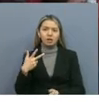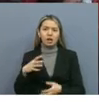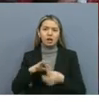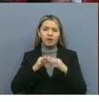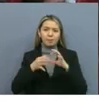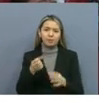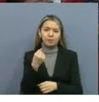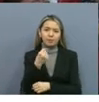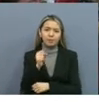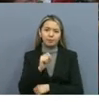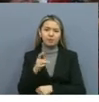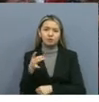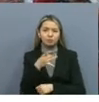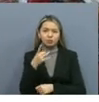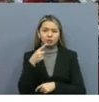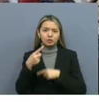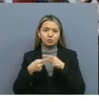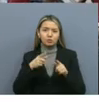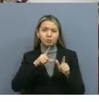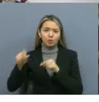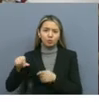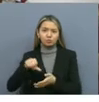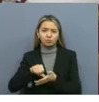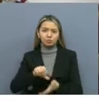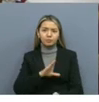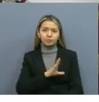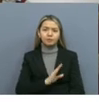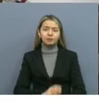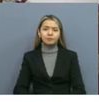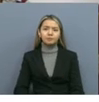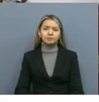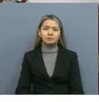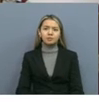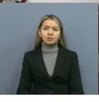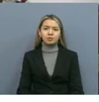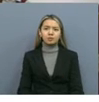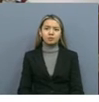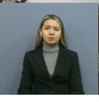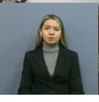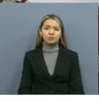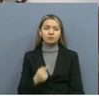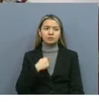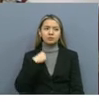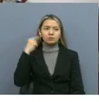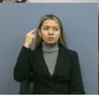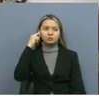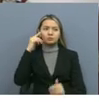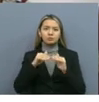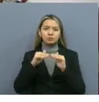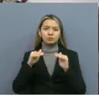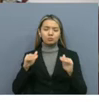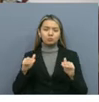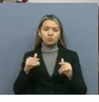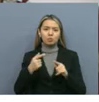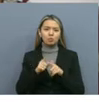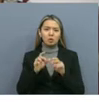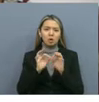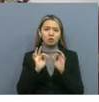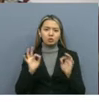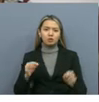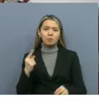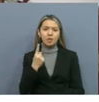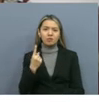жеңімпаз атанып, республикалық кезеңге жолдама алды. Бұл деңгей өте жақсы өтті деп есептеймін өзім. Бұл бізде бірінші,